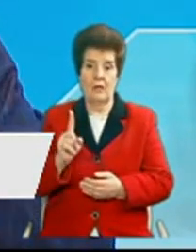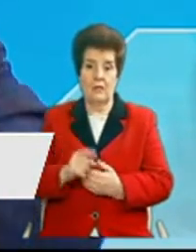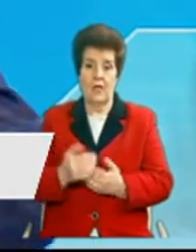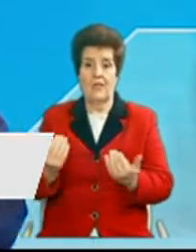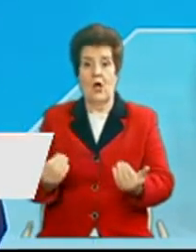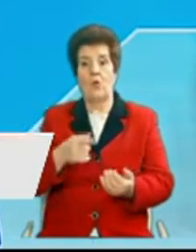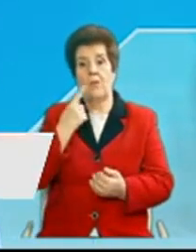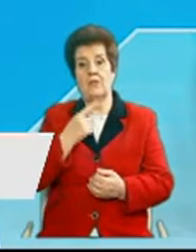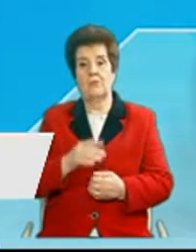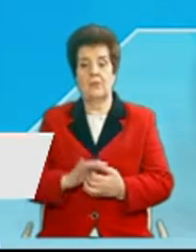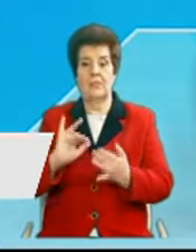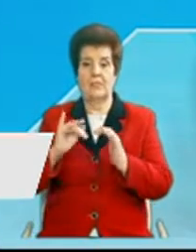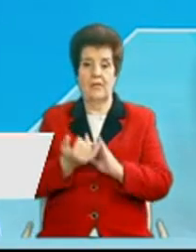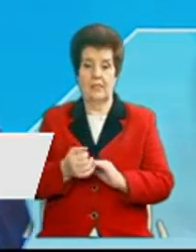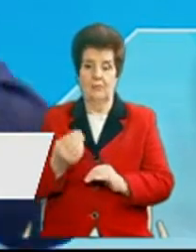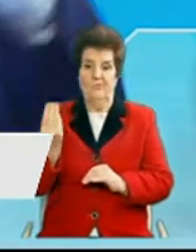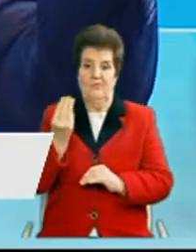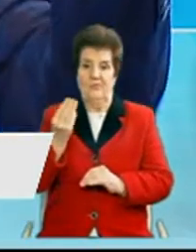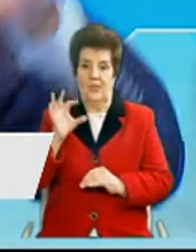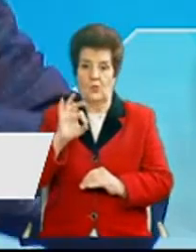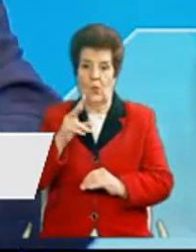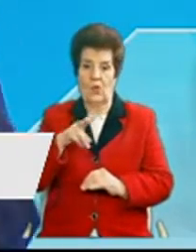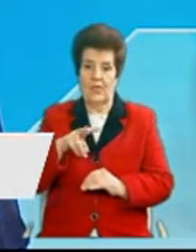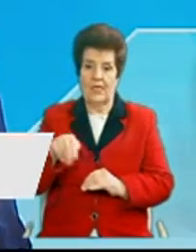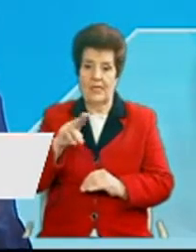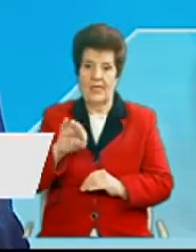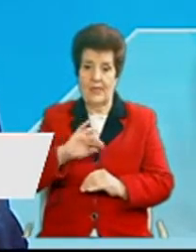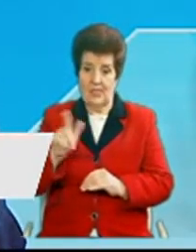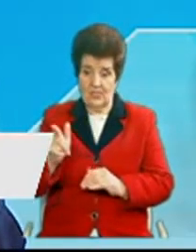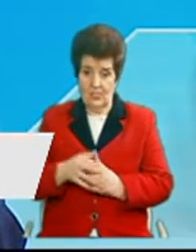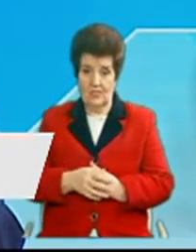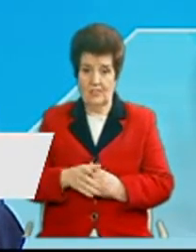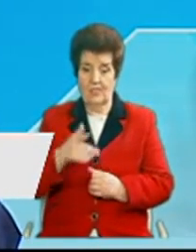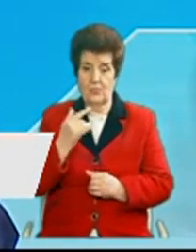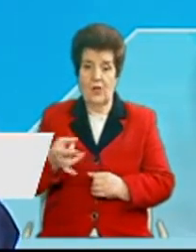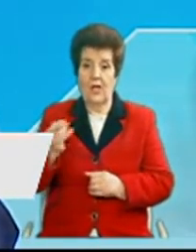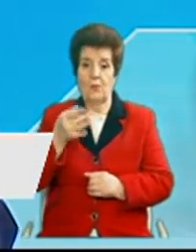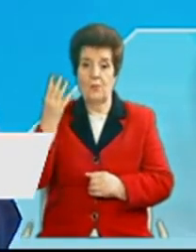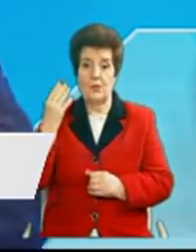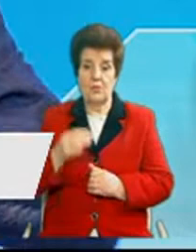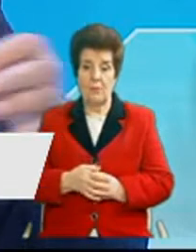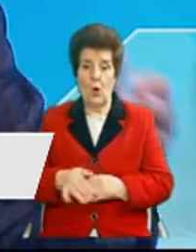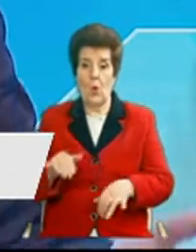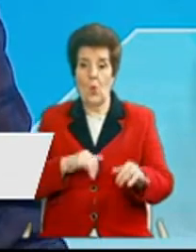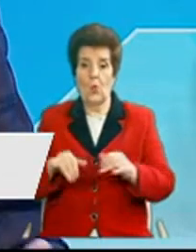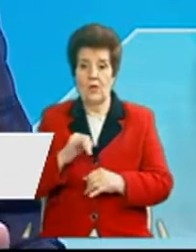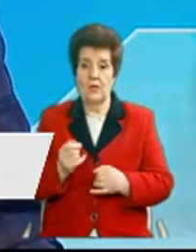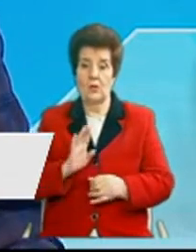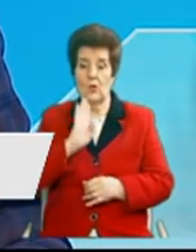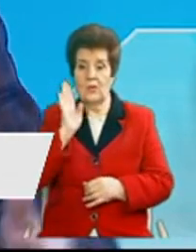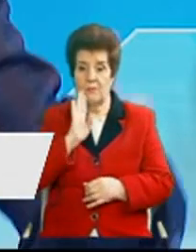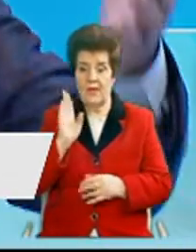electorală. Eram într-un sat din raionul Șoldănești, un raion din centru-sud, să zic așa, Republicii Moldova, unde într-o dimineață